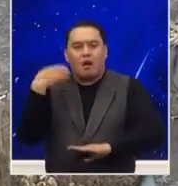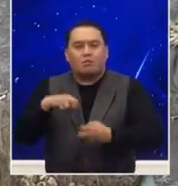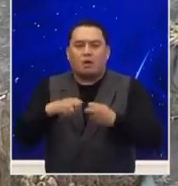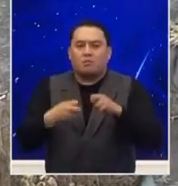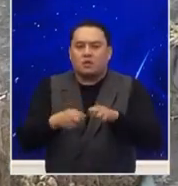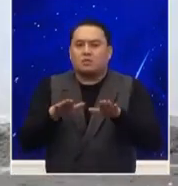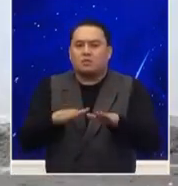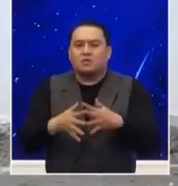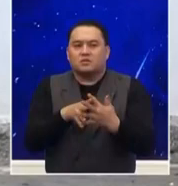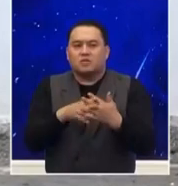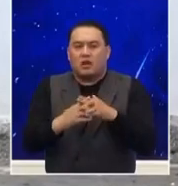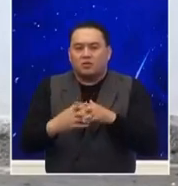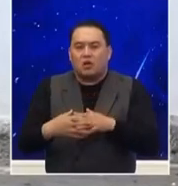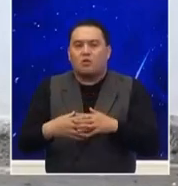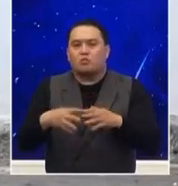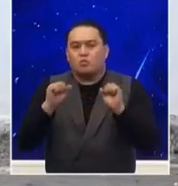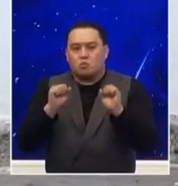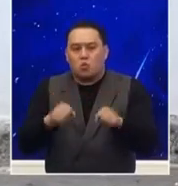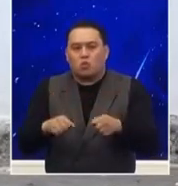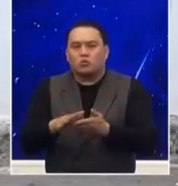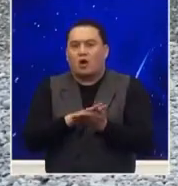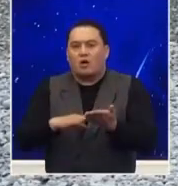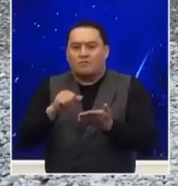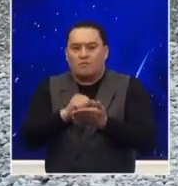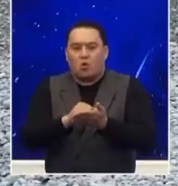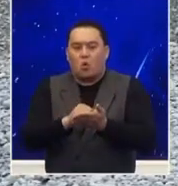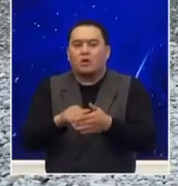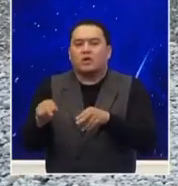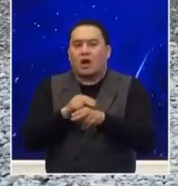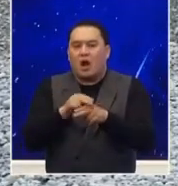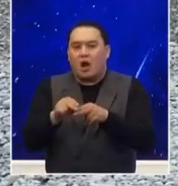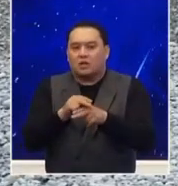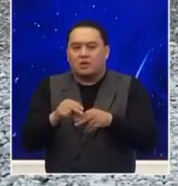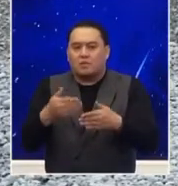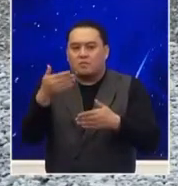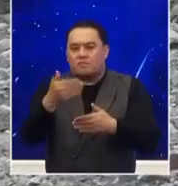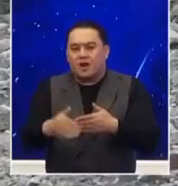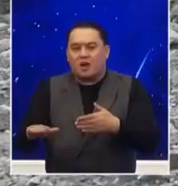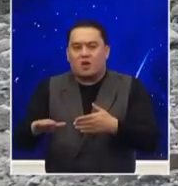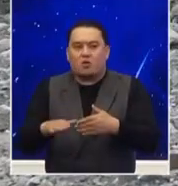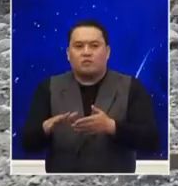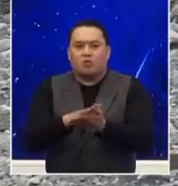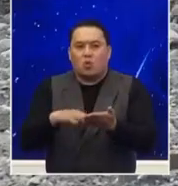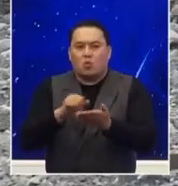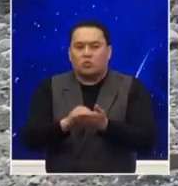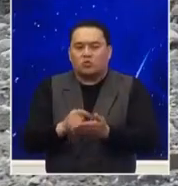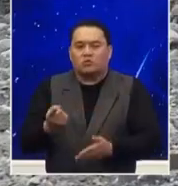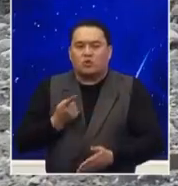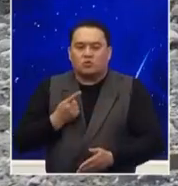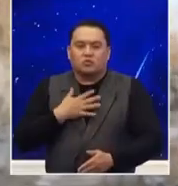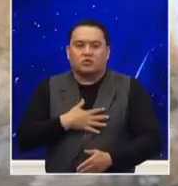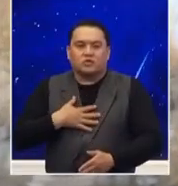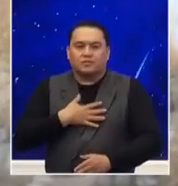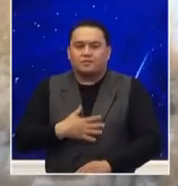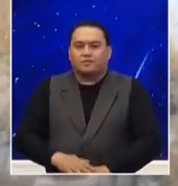боль местного населения в скором времени смоется волнами. Но все же ход реконструкции береговой линии беспокоит старожилов села Коктума.